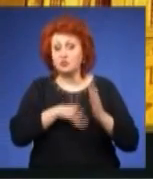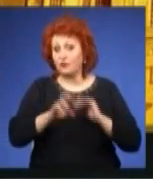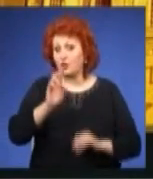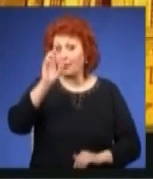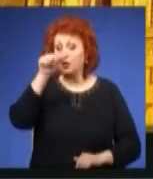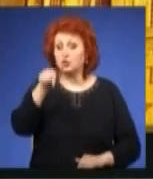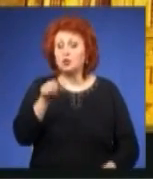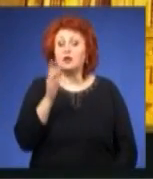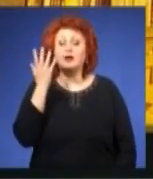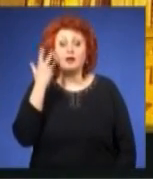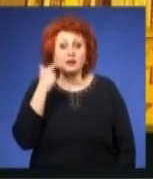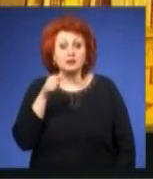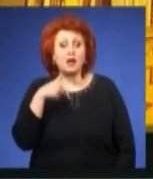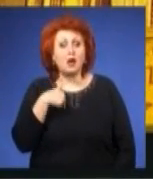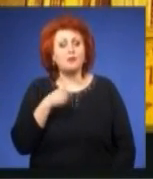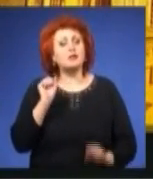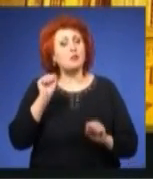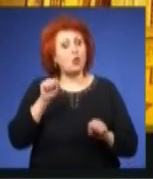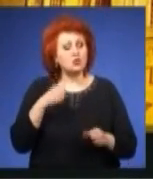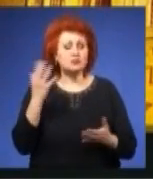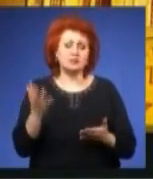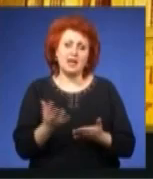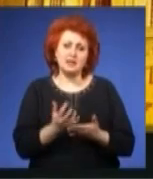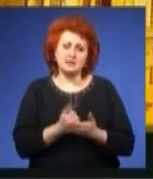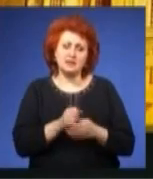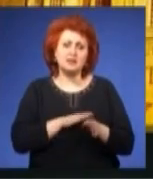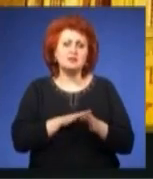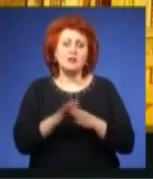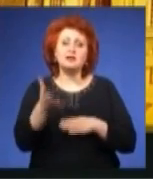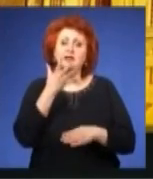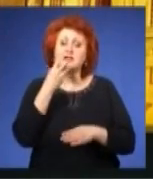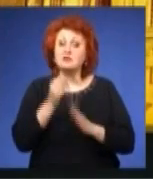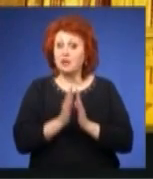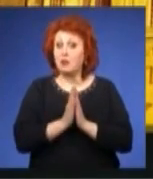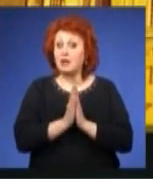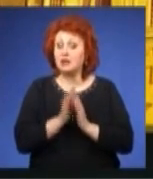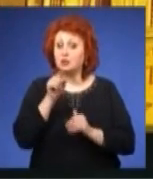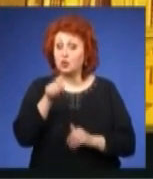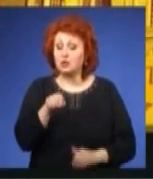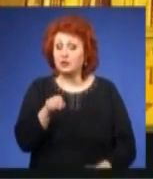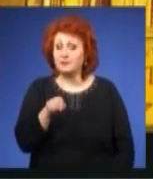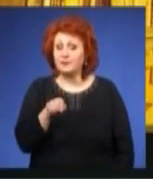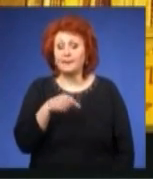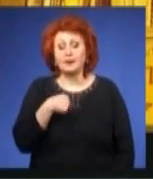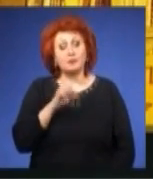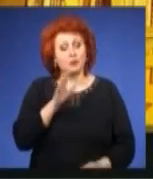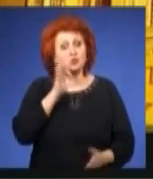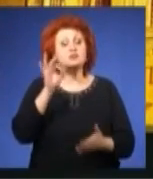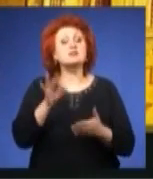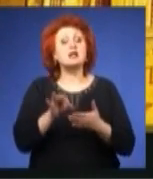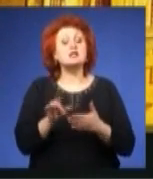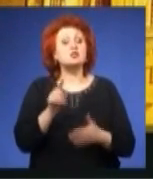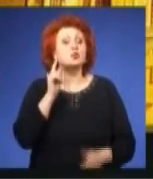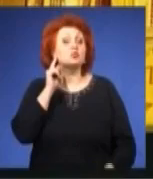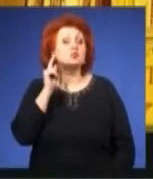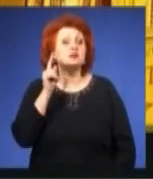Божией, только тогда мы действительно способны найти исполнение своей молитвы, только тогда мы можем